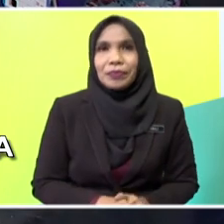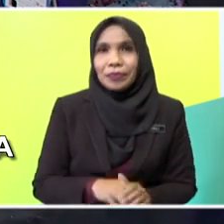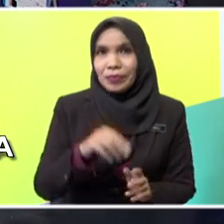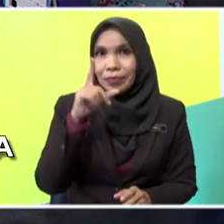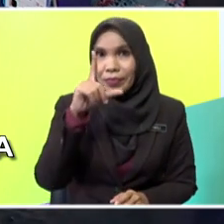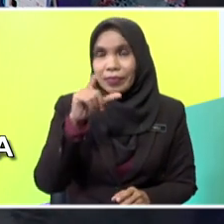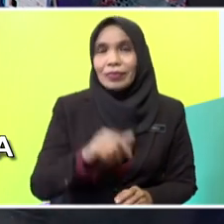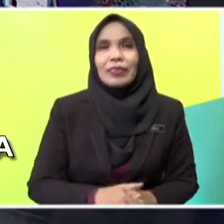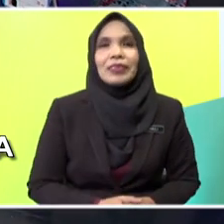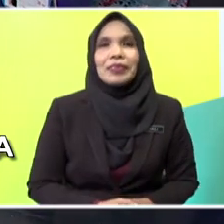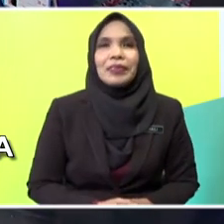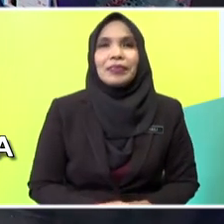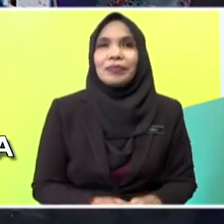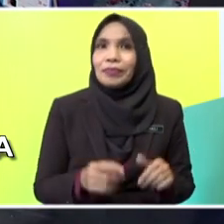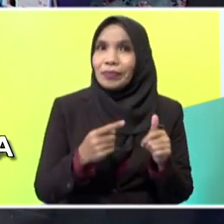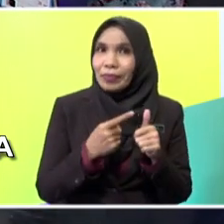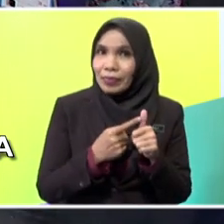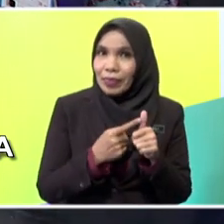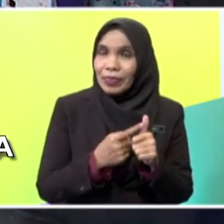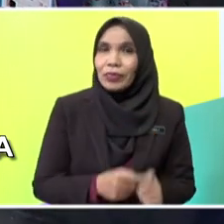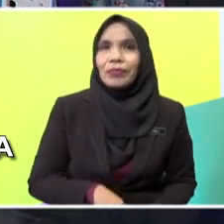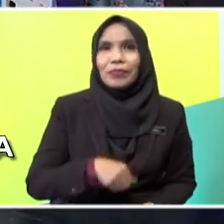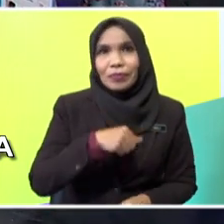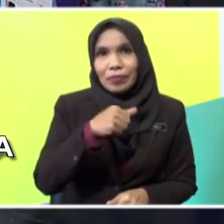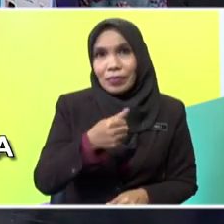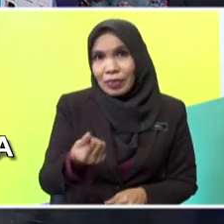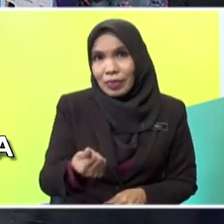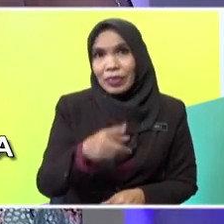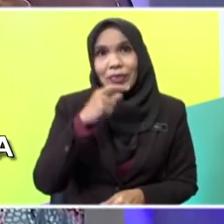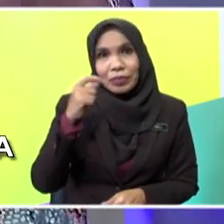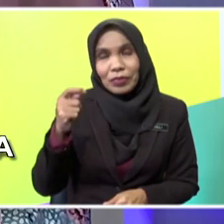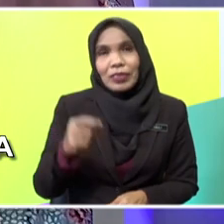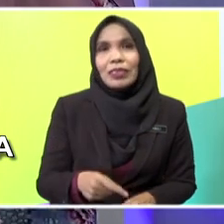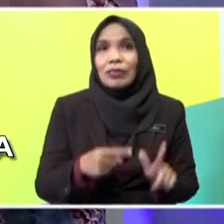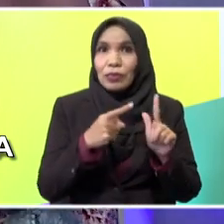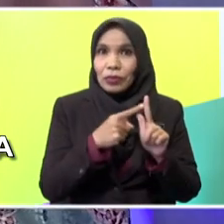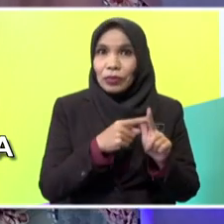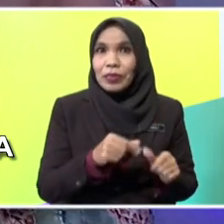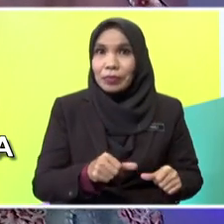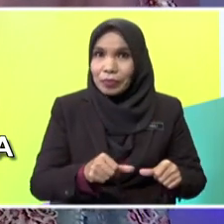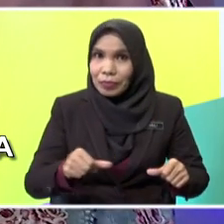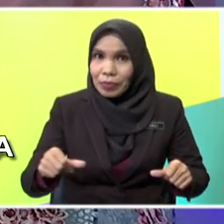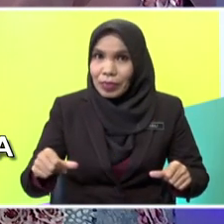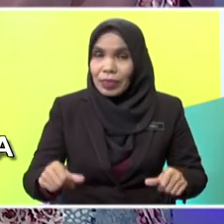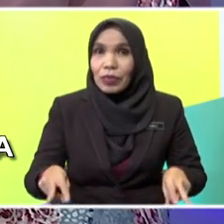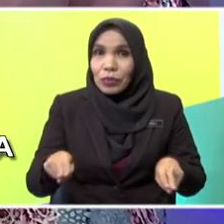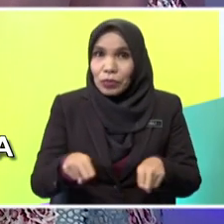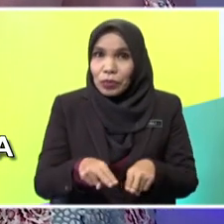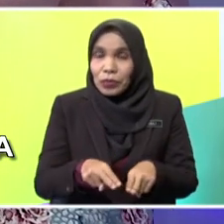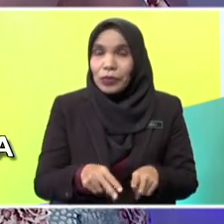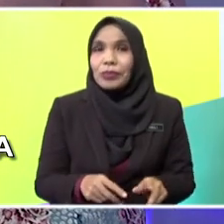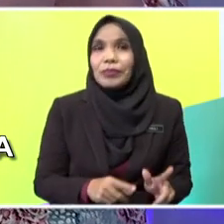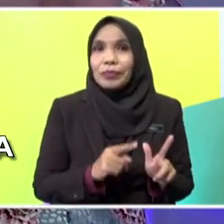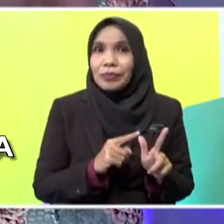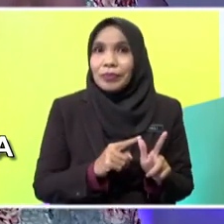Okey, alatan di situ pertama, kita ada alat tulis. Yang kedua ialah pita ukur. Pita ukur. Ya, pastikan beritahu murid